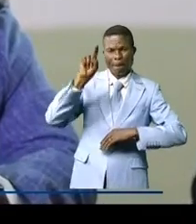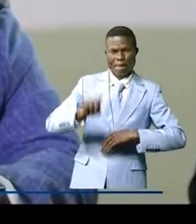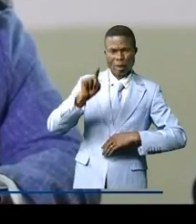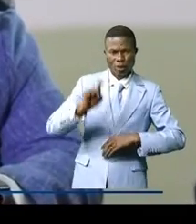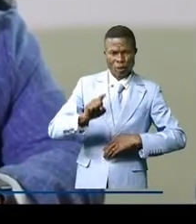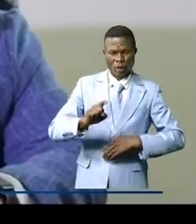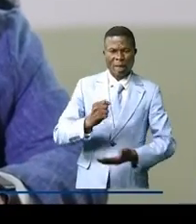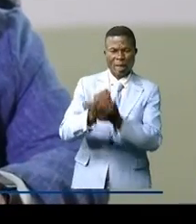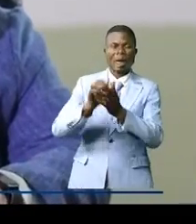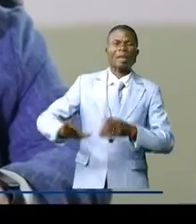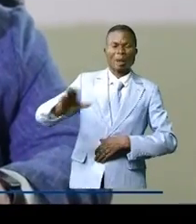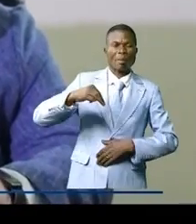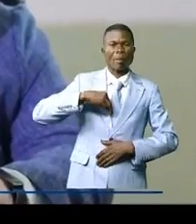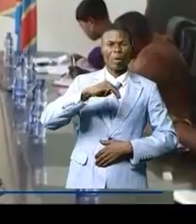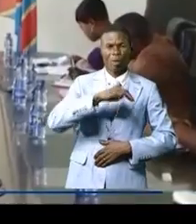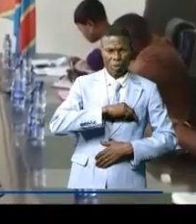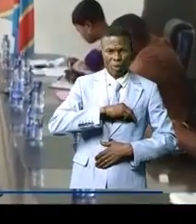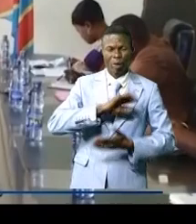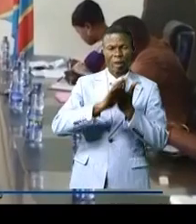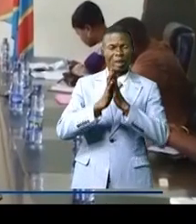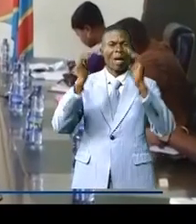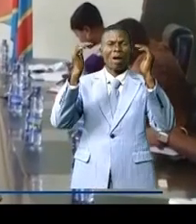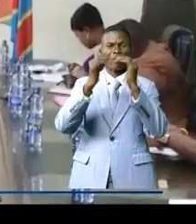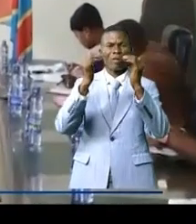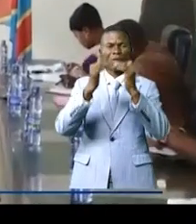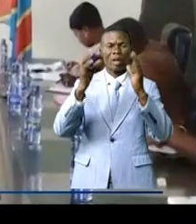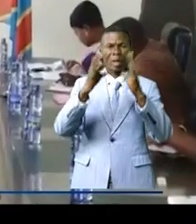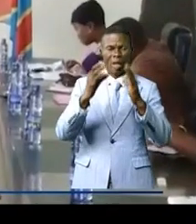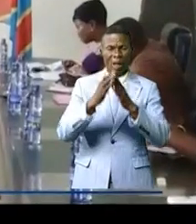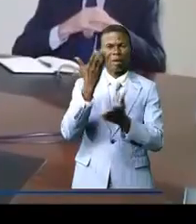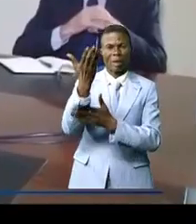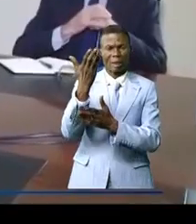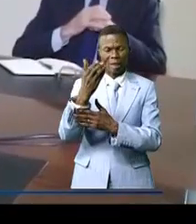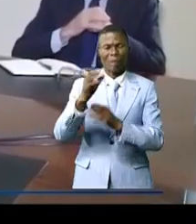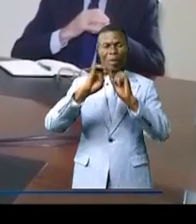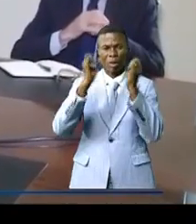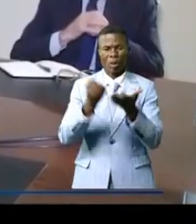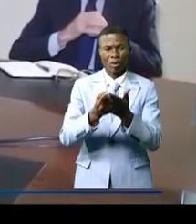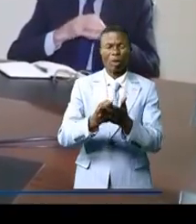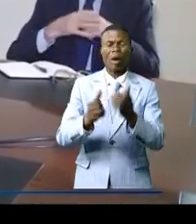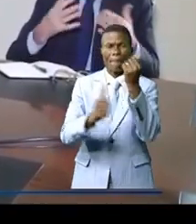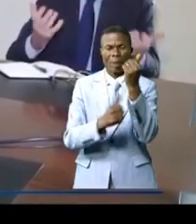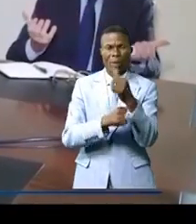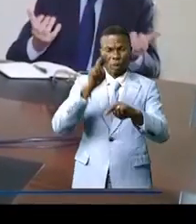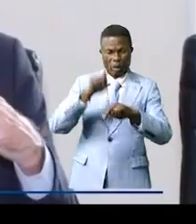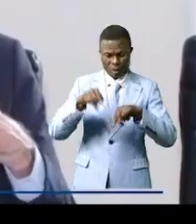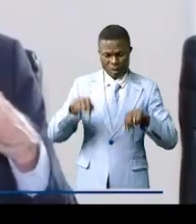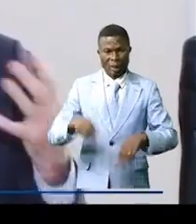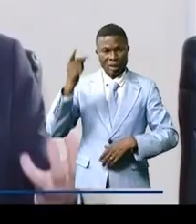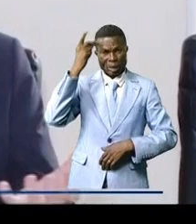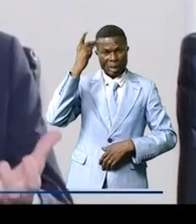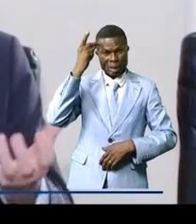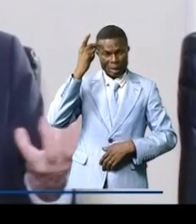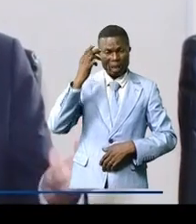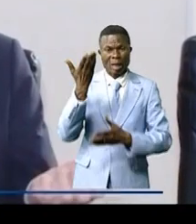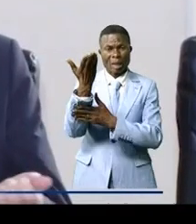et aider les pays membres d'être en conformité avec les exigences de GAFI. Cette délégation séjourne en RDC à la demande